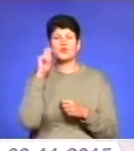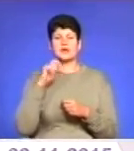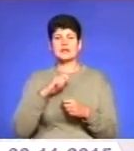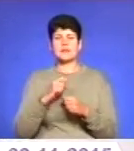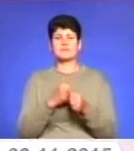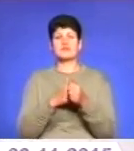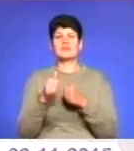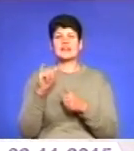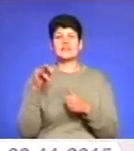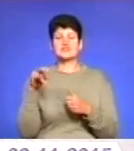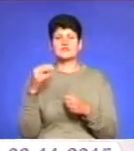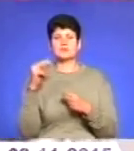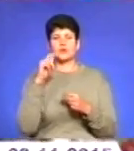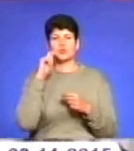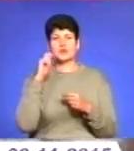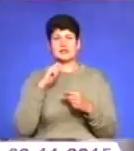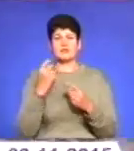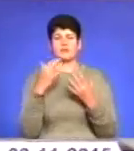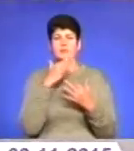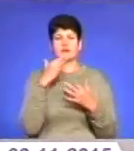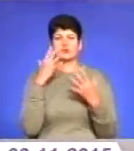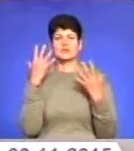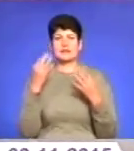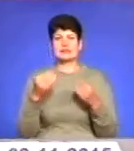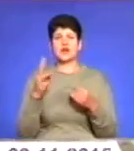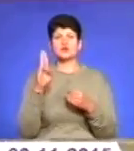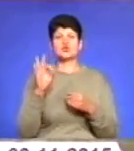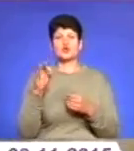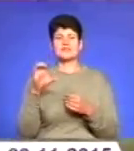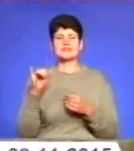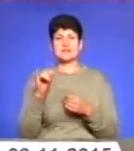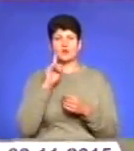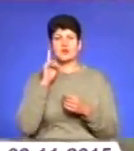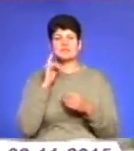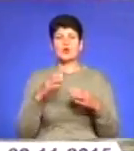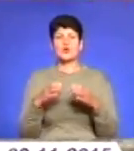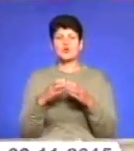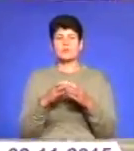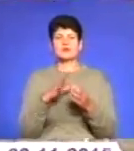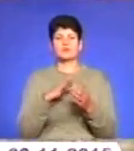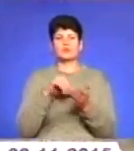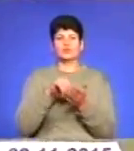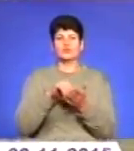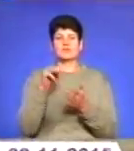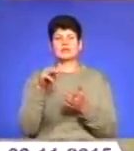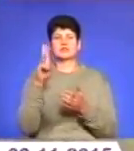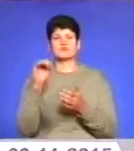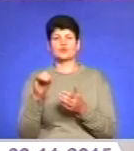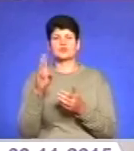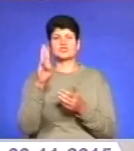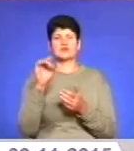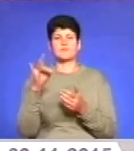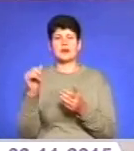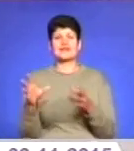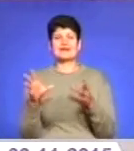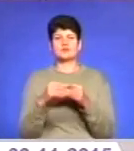Ілічівську чемпіонат України в багатоденній гонці на шосе. Юніорська команда, в складі якої виступали Тарас Шевчук і Владислав Щербань, разом